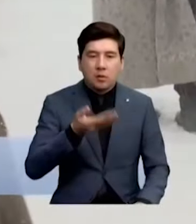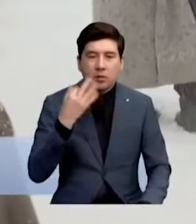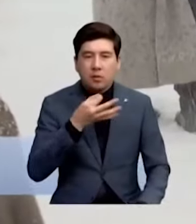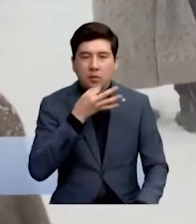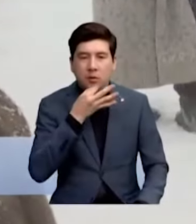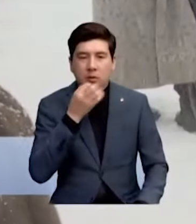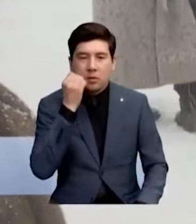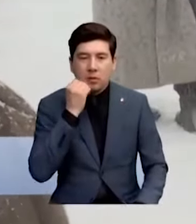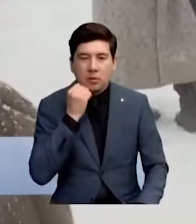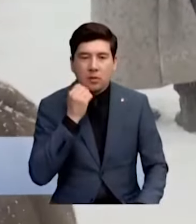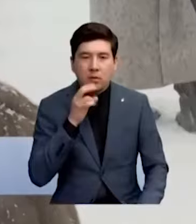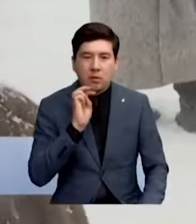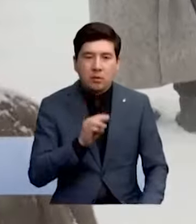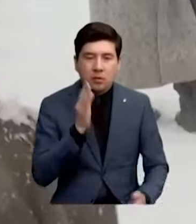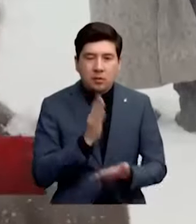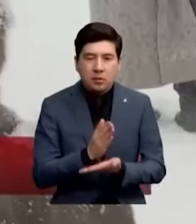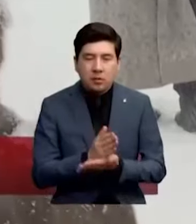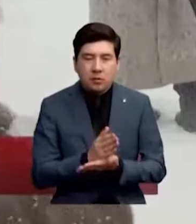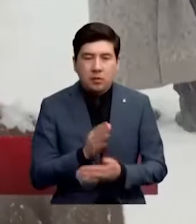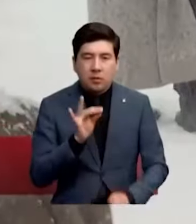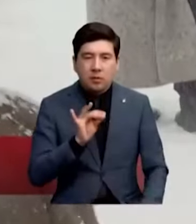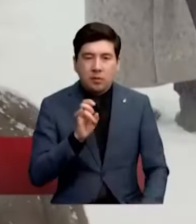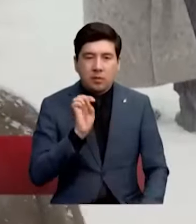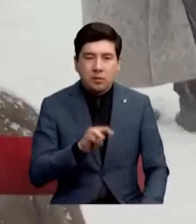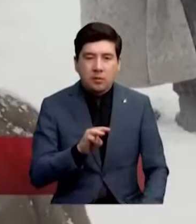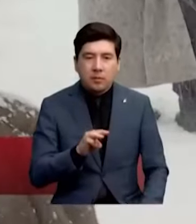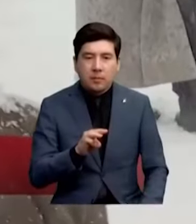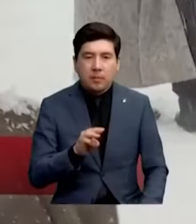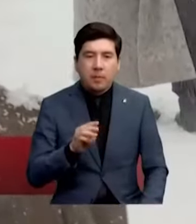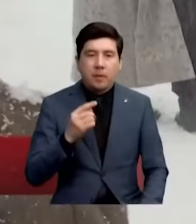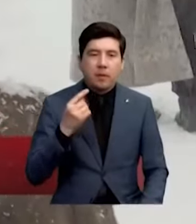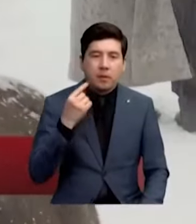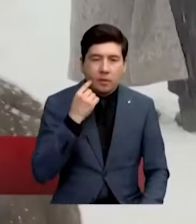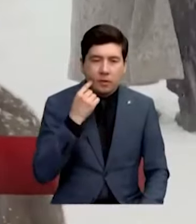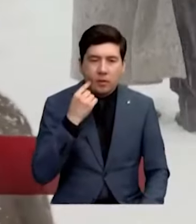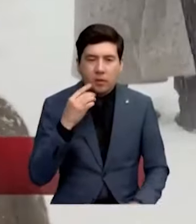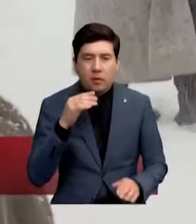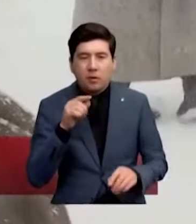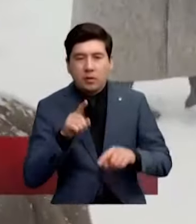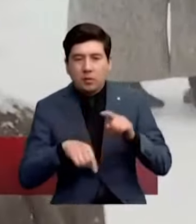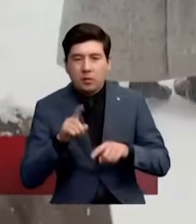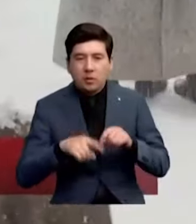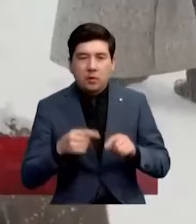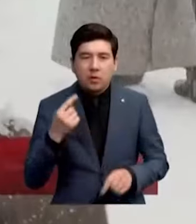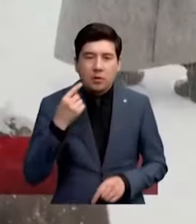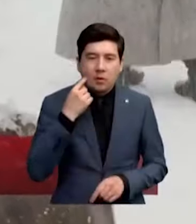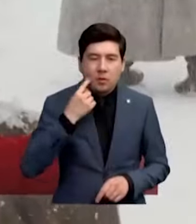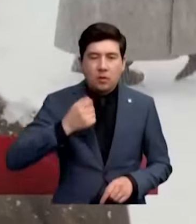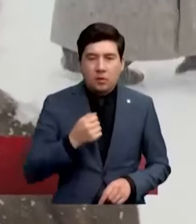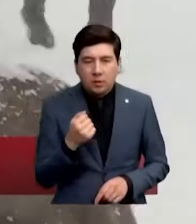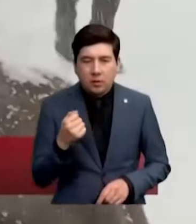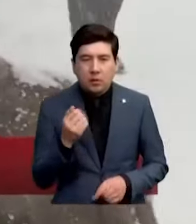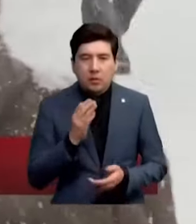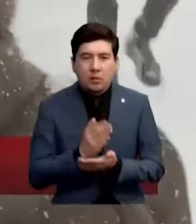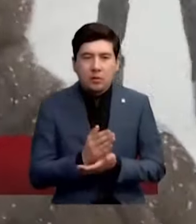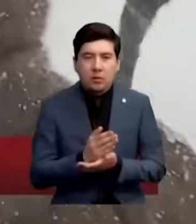Бізде бұл дәстүрімізде мысалға ренжісіп қалған ағайындар болса, ренжісіп қалған бір достар болса,